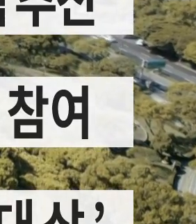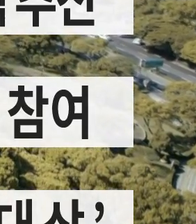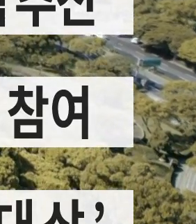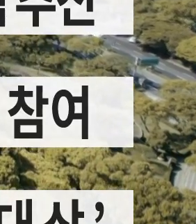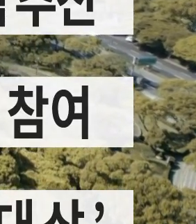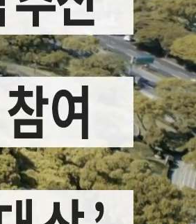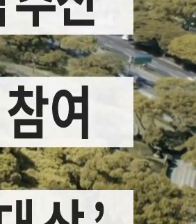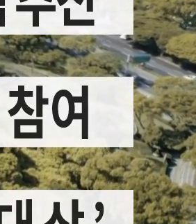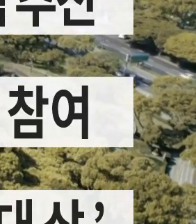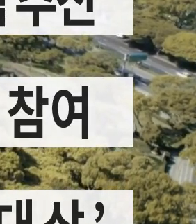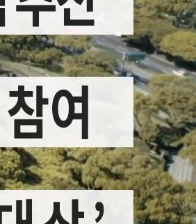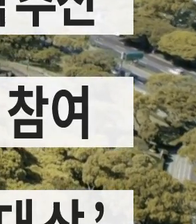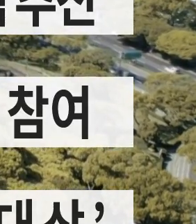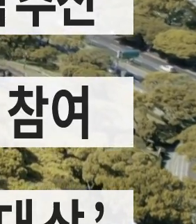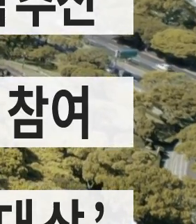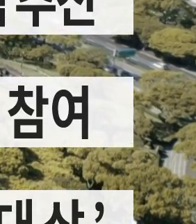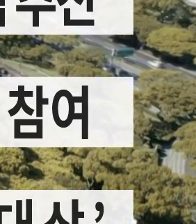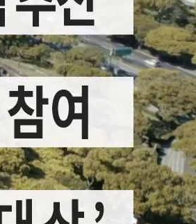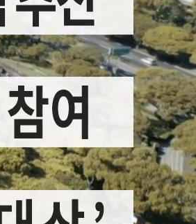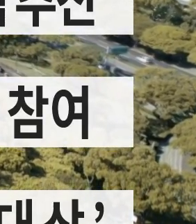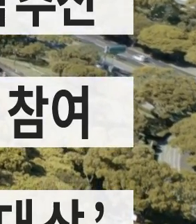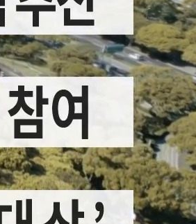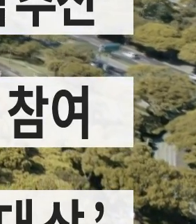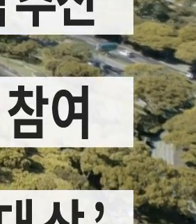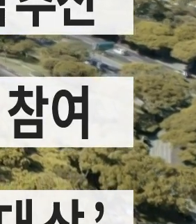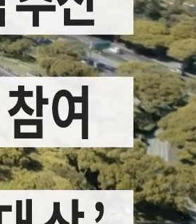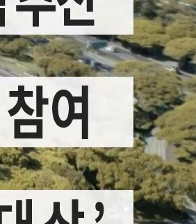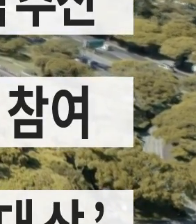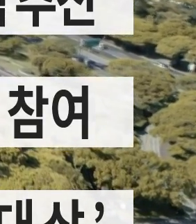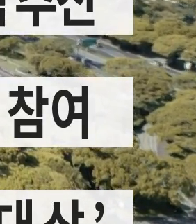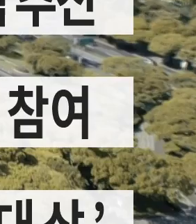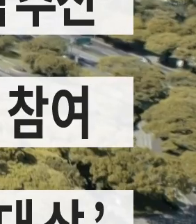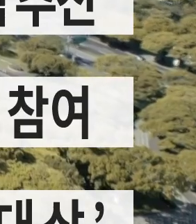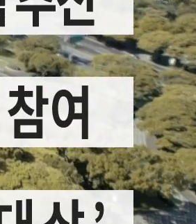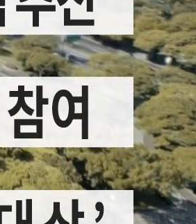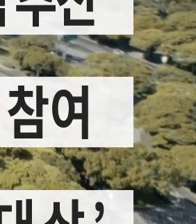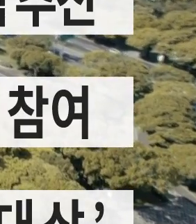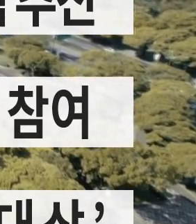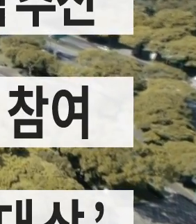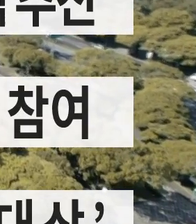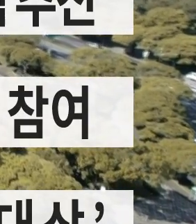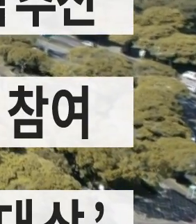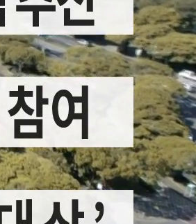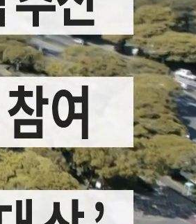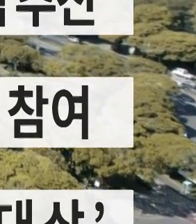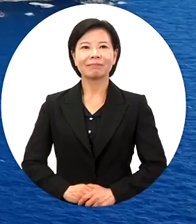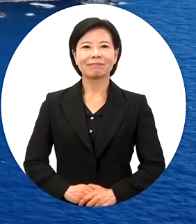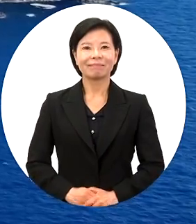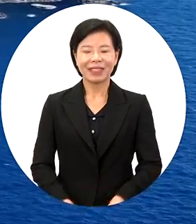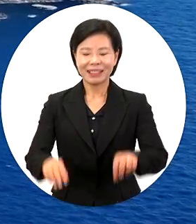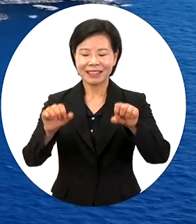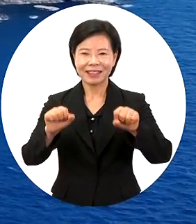기부제가 전국 고향사랑 기부제 최고 우수 사례로 선정됐습니다.